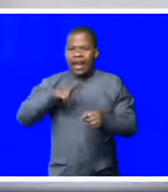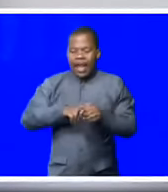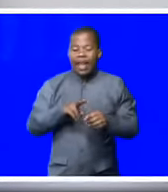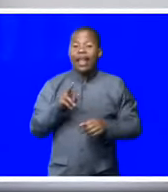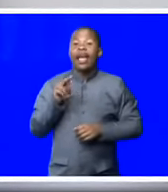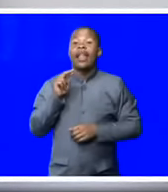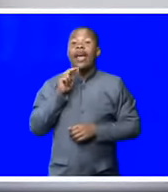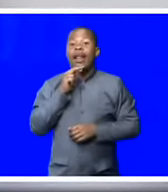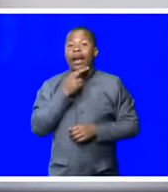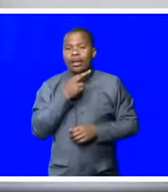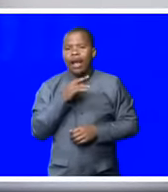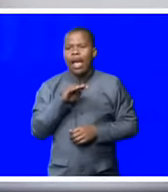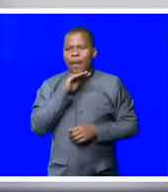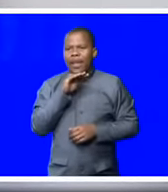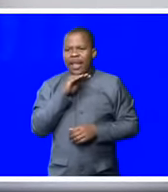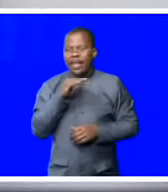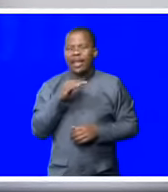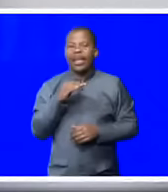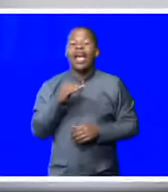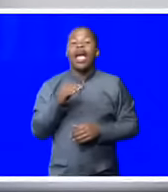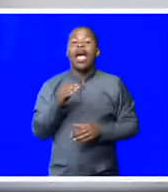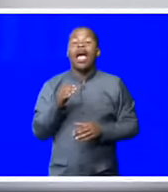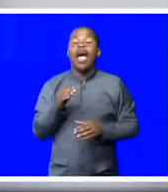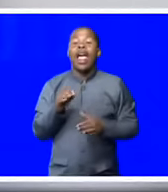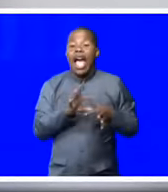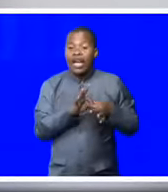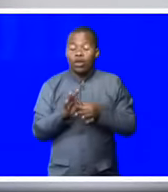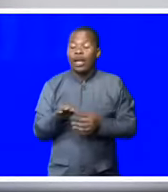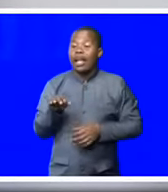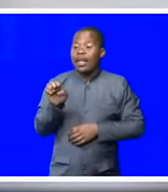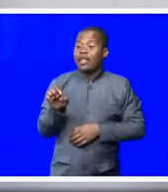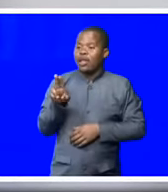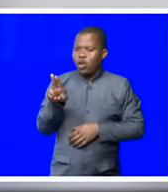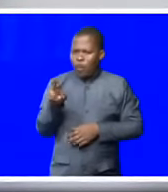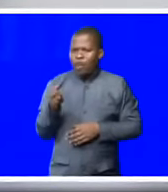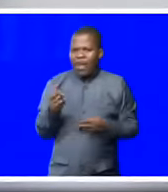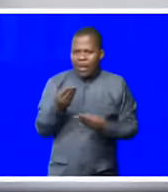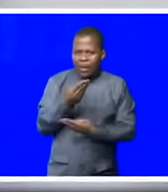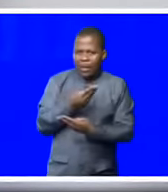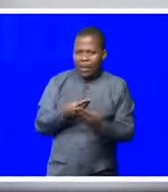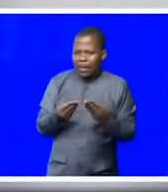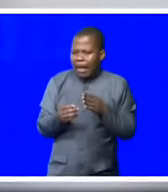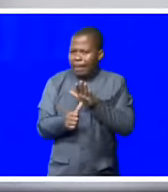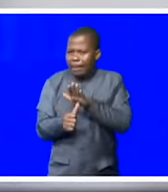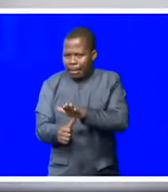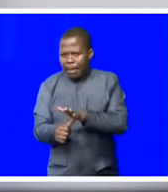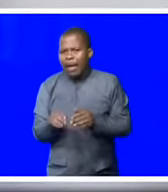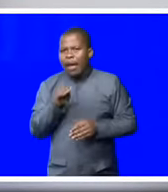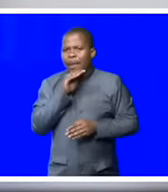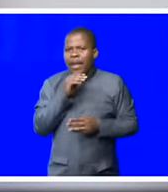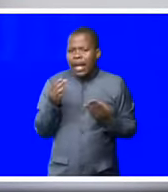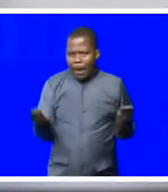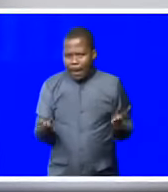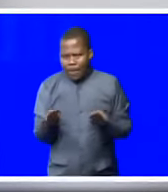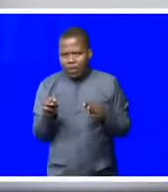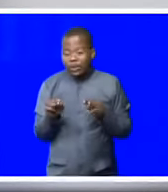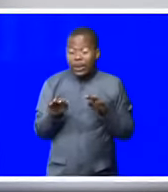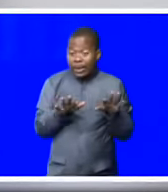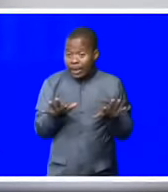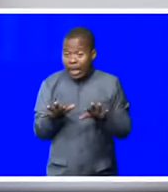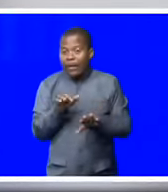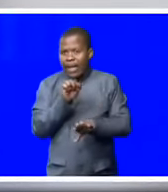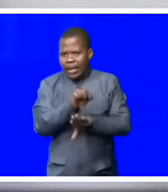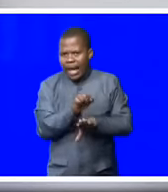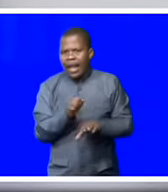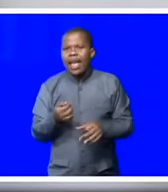phela ithola ema-sanction vele kutaba khona bulukhuni and uma bukhona bulukhuni